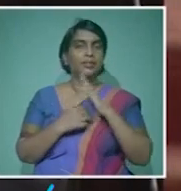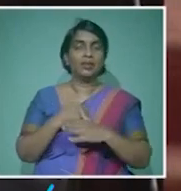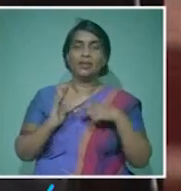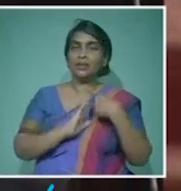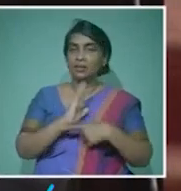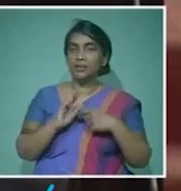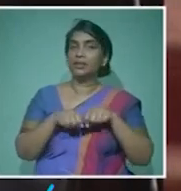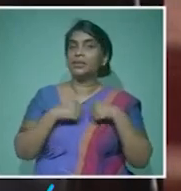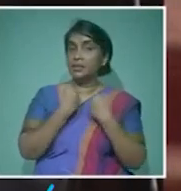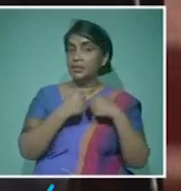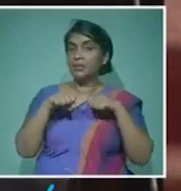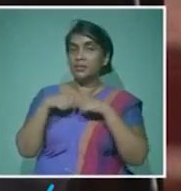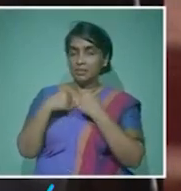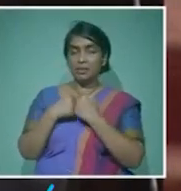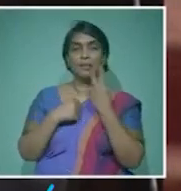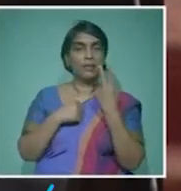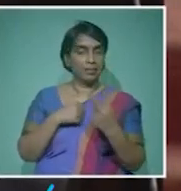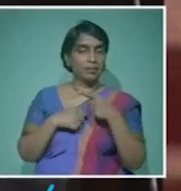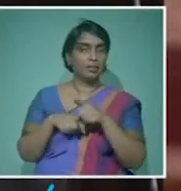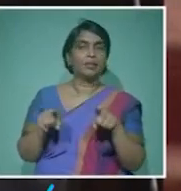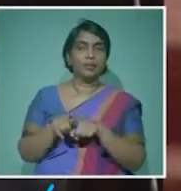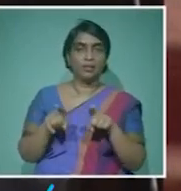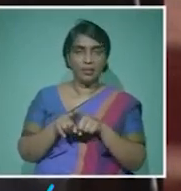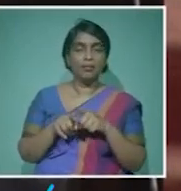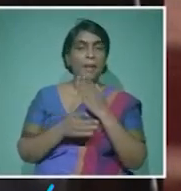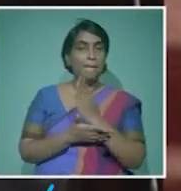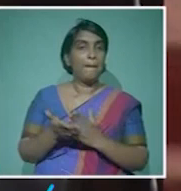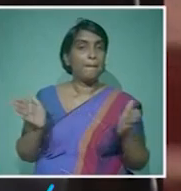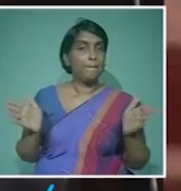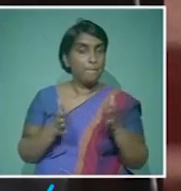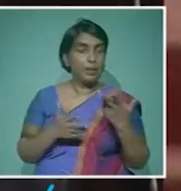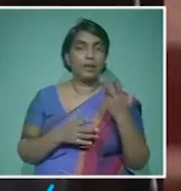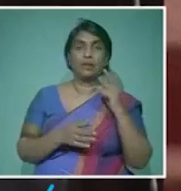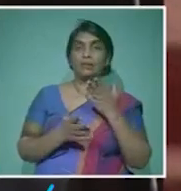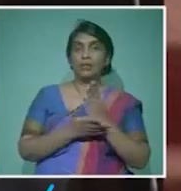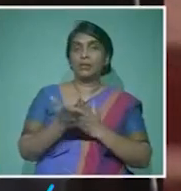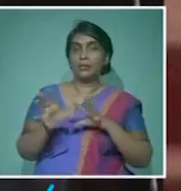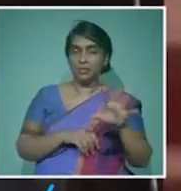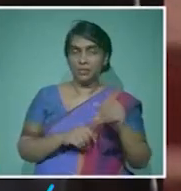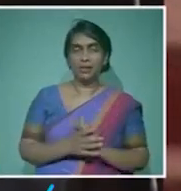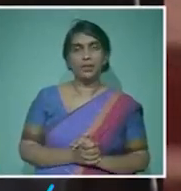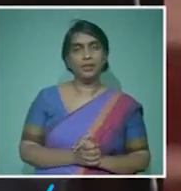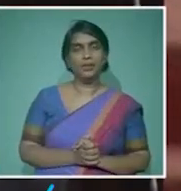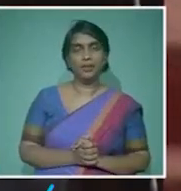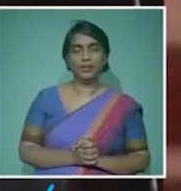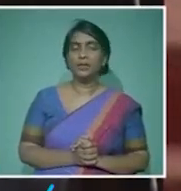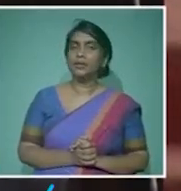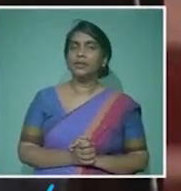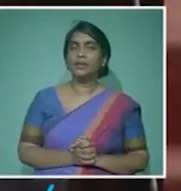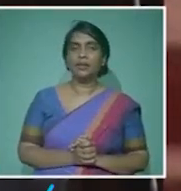deshiya samagam deka thamai 99 ak me rate awashya karana palm පිටි නිෂ්පාදනය කරන්නේ චුට ඒ නිසා